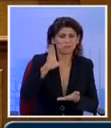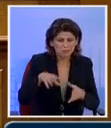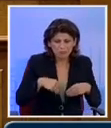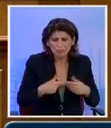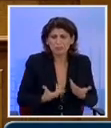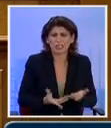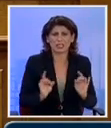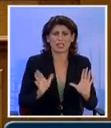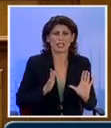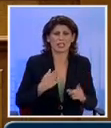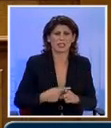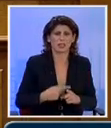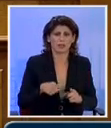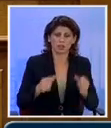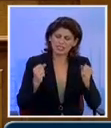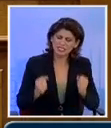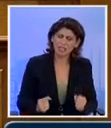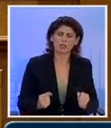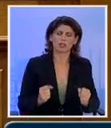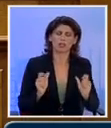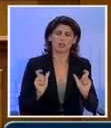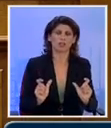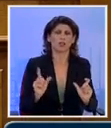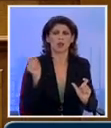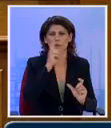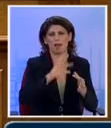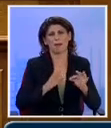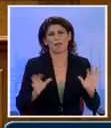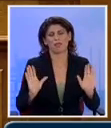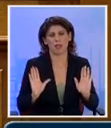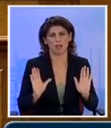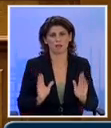Έλληνας. Και όλα αυτά με σταθερότητα και με ασφάλεια, όχι με παραμύθια.